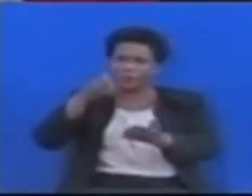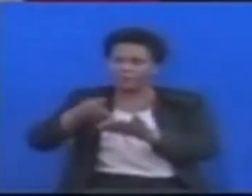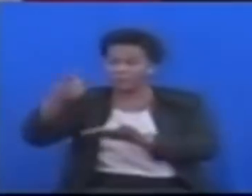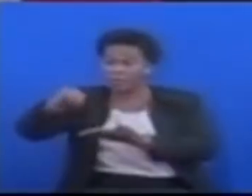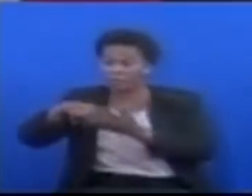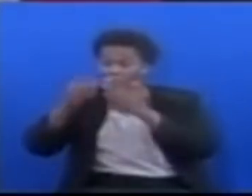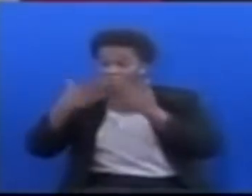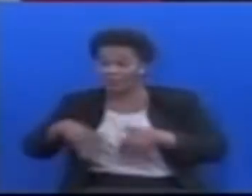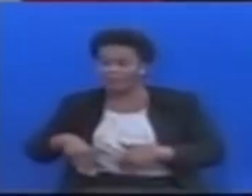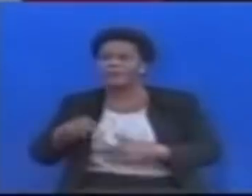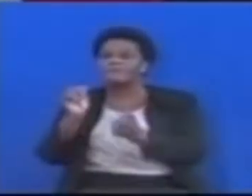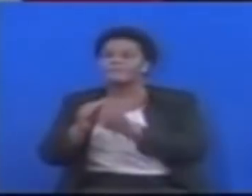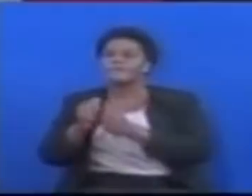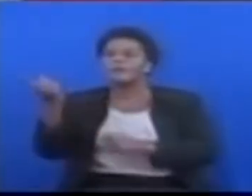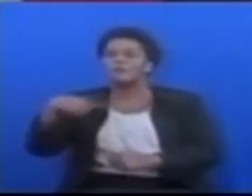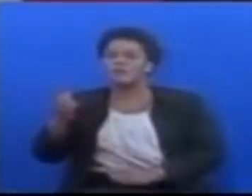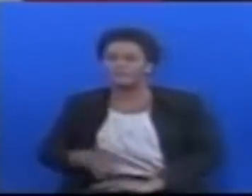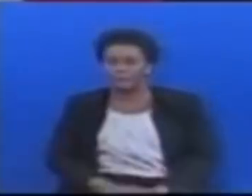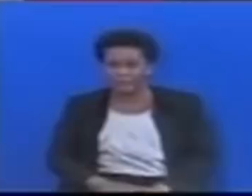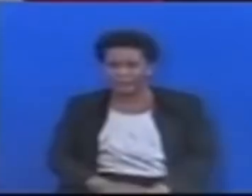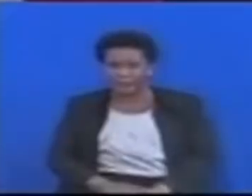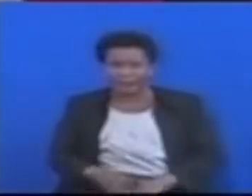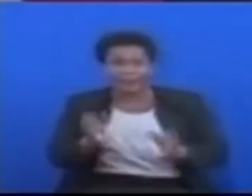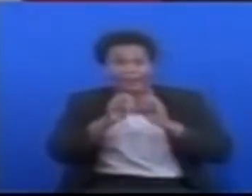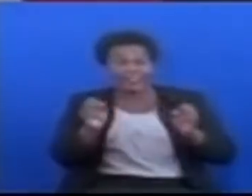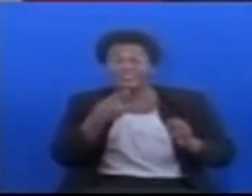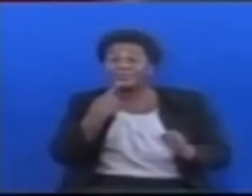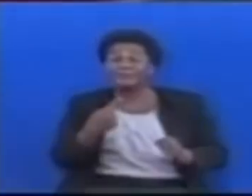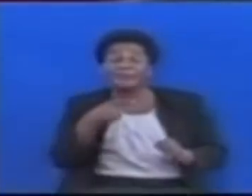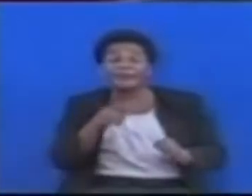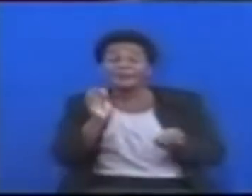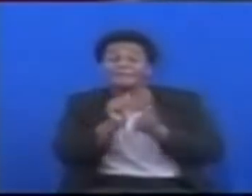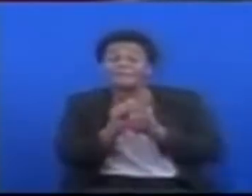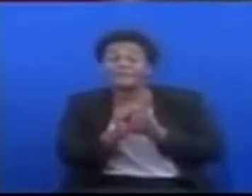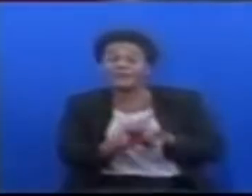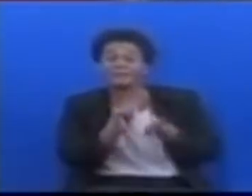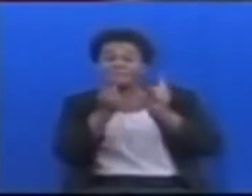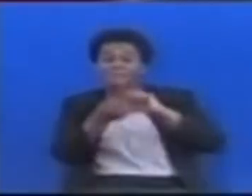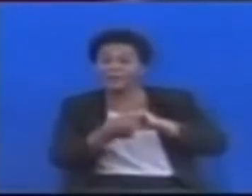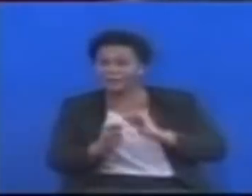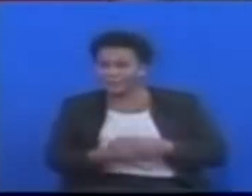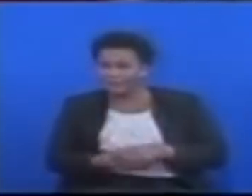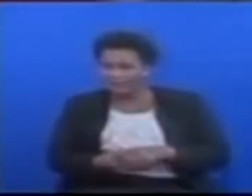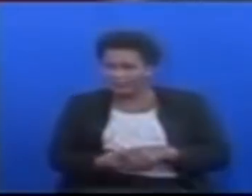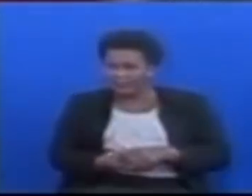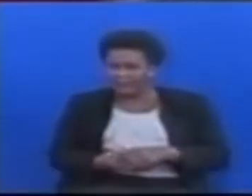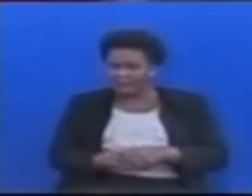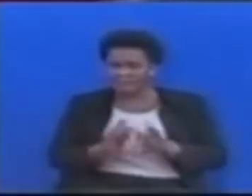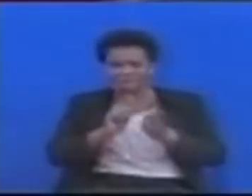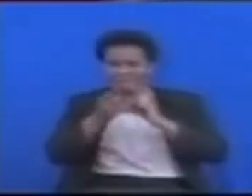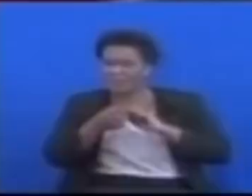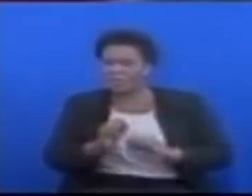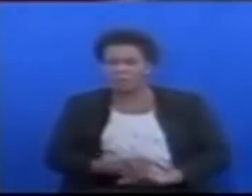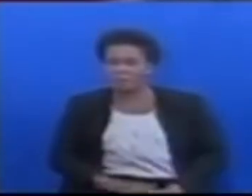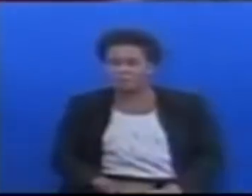vifaa ambavyo vinavyomsaidia. Lakini hivi vifaa sio mbadala wa vituo vyetu vya kutolea huduma ya afya kuwa na vifaa vya